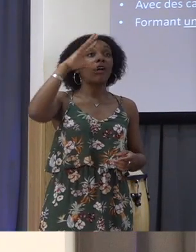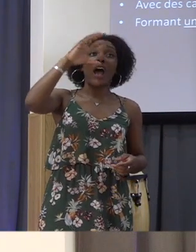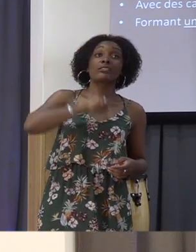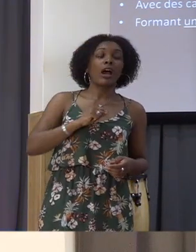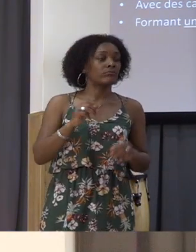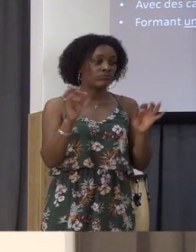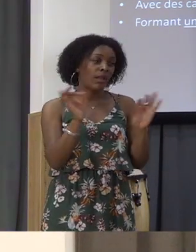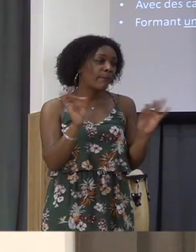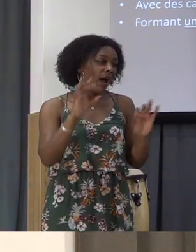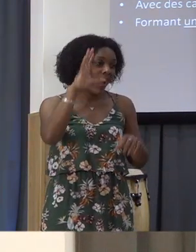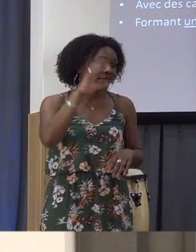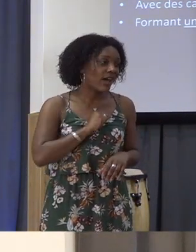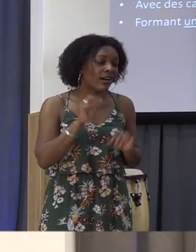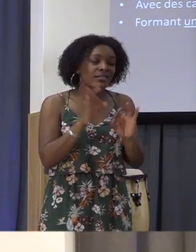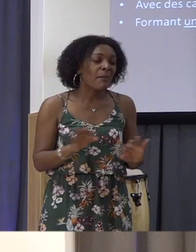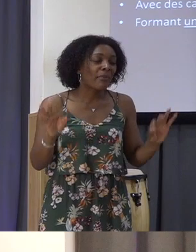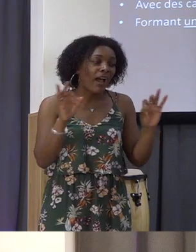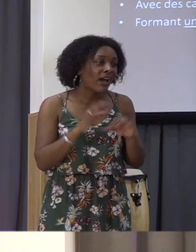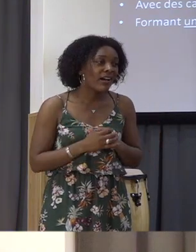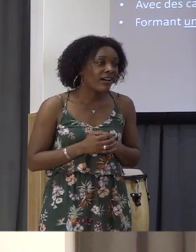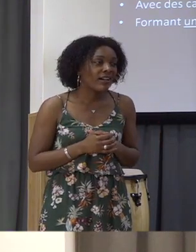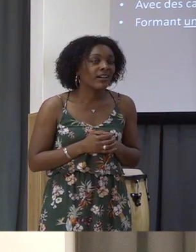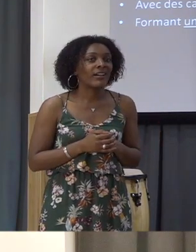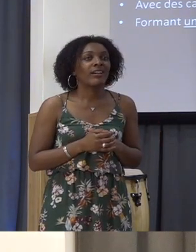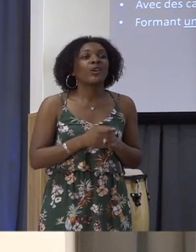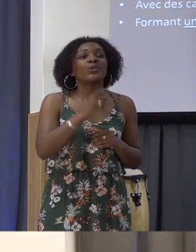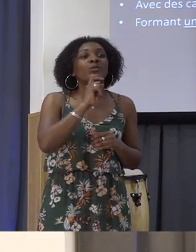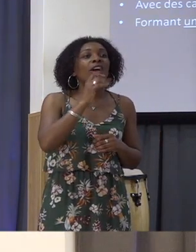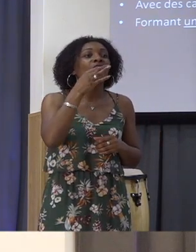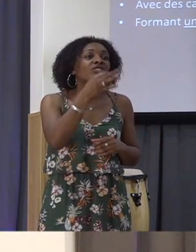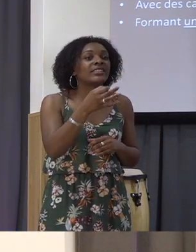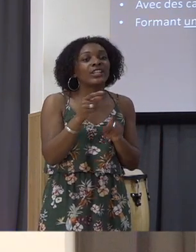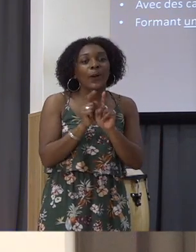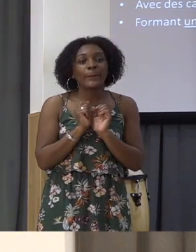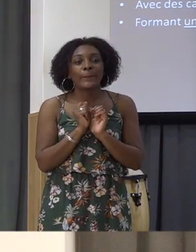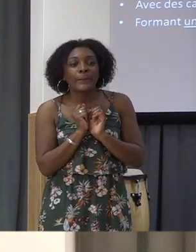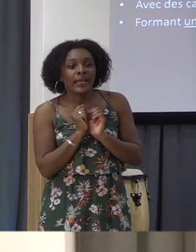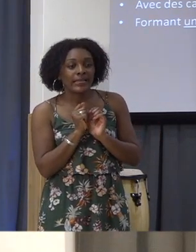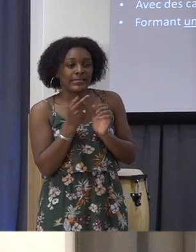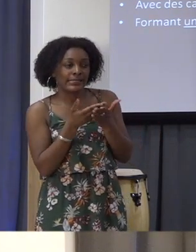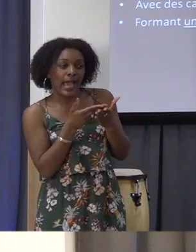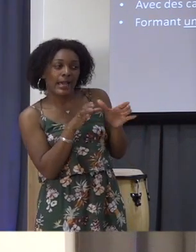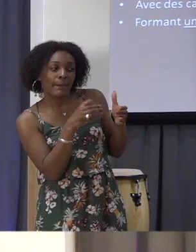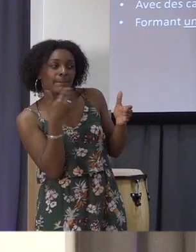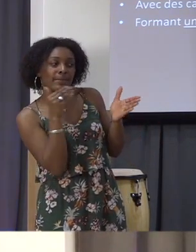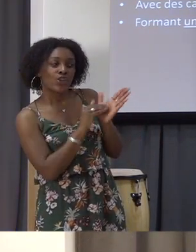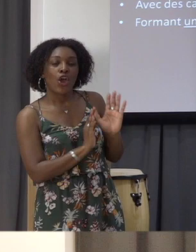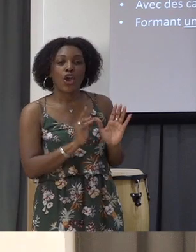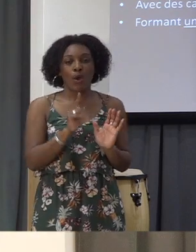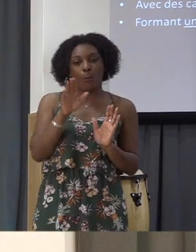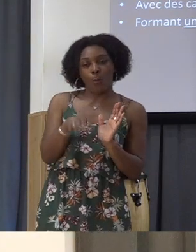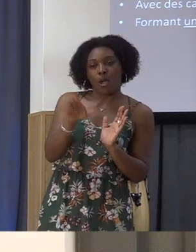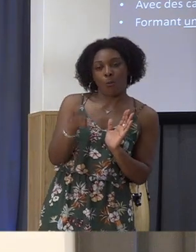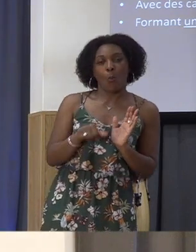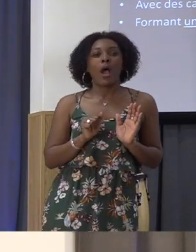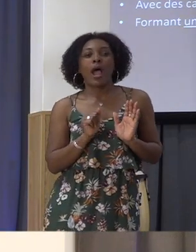Il n'y a pas eu, comme je disais tout à l'heure, une sorte de complot pour les uns et un mérite particulier pour les autres.